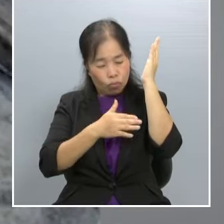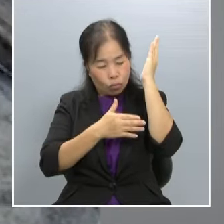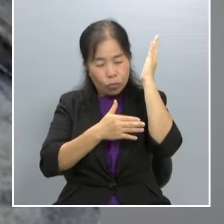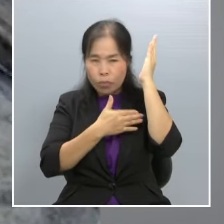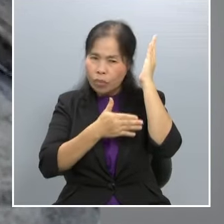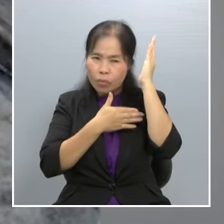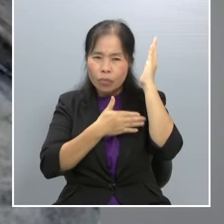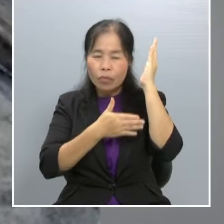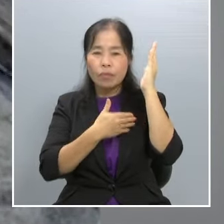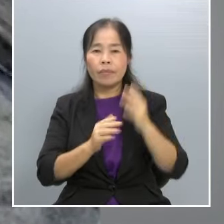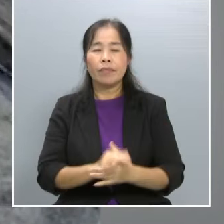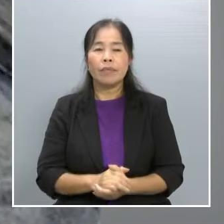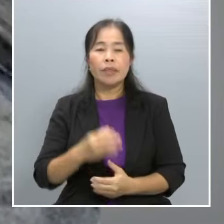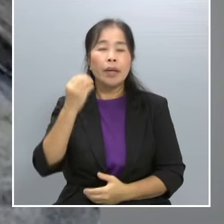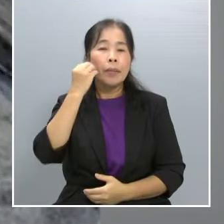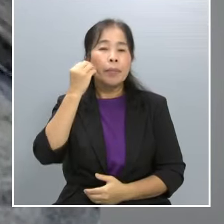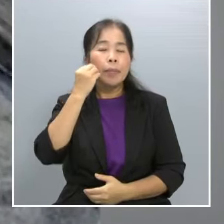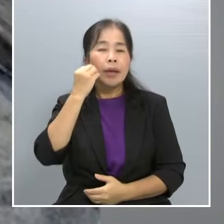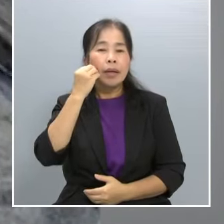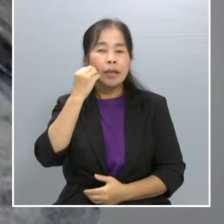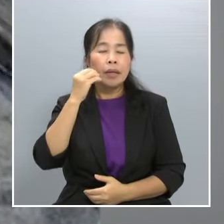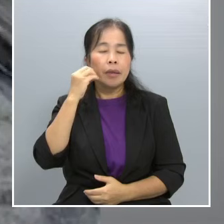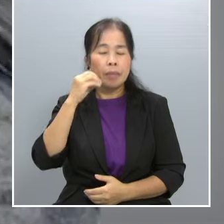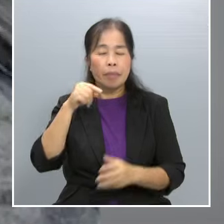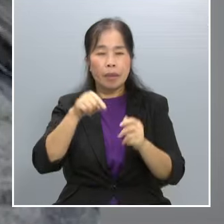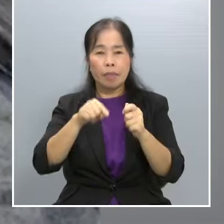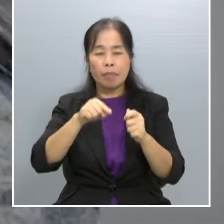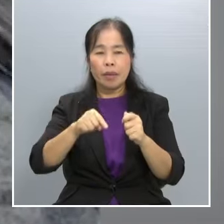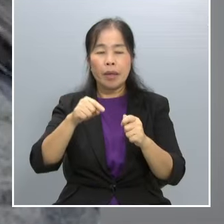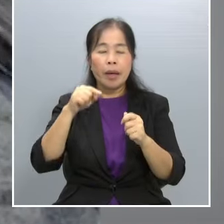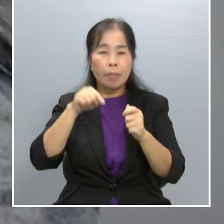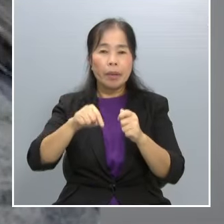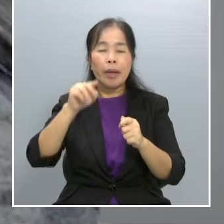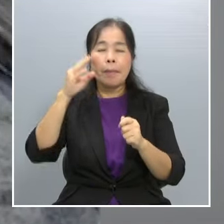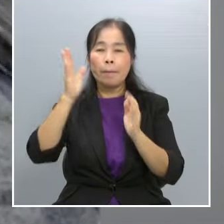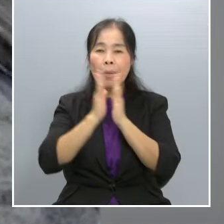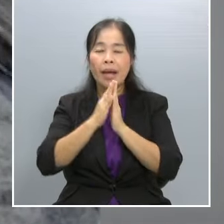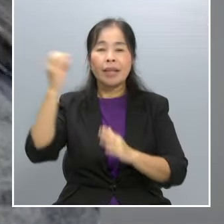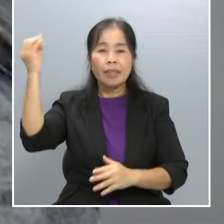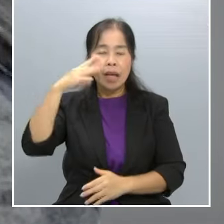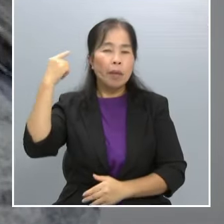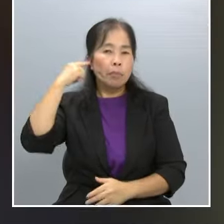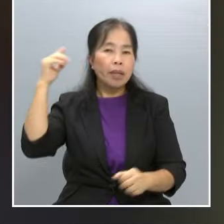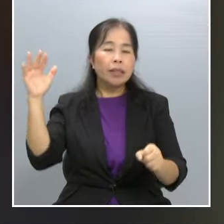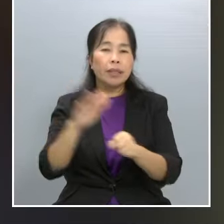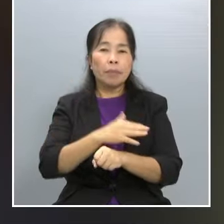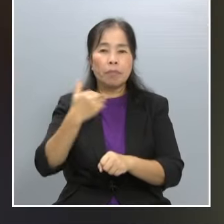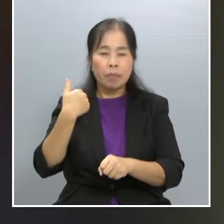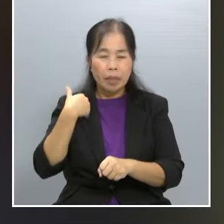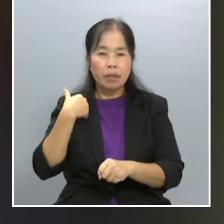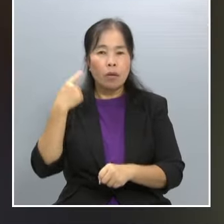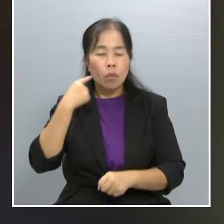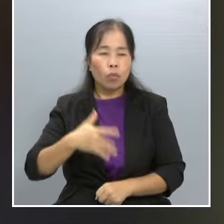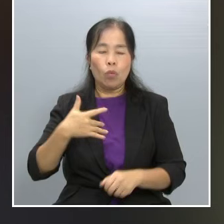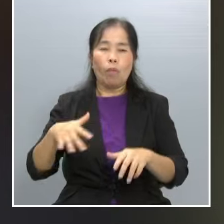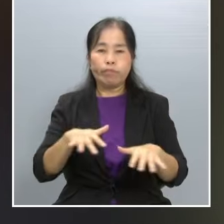พินคิริรัตนิคมบ้านตาขุนวิภาวดีพนมเวียงสะพระแสงได้ยินกันหมดเลยค่ะบางพื้นที่ถึงกับบอกว่าได้รู้สึกถึง